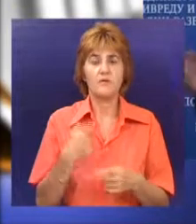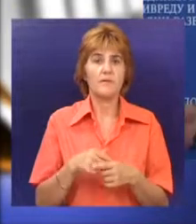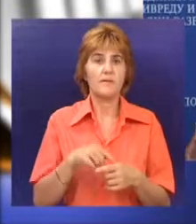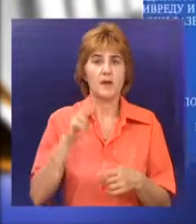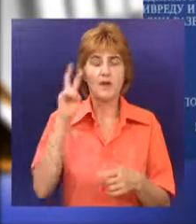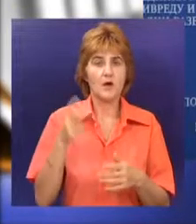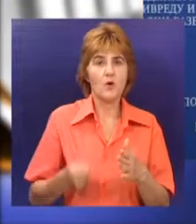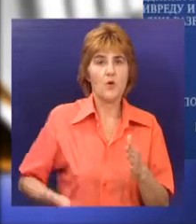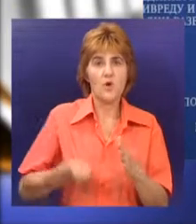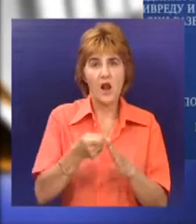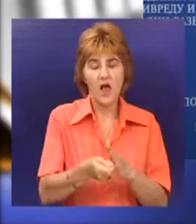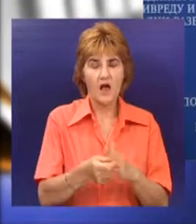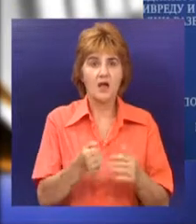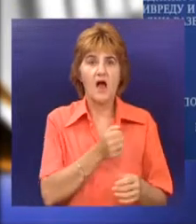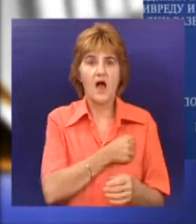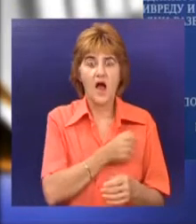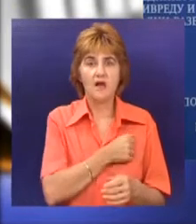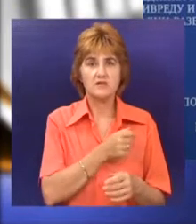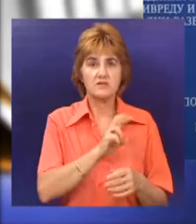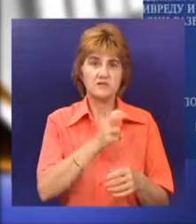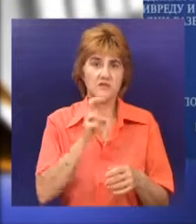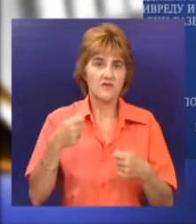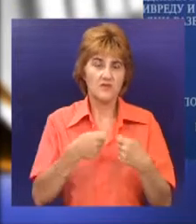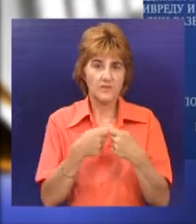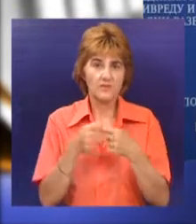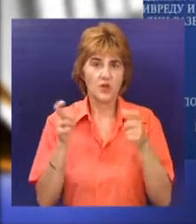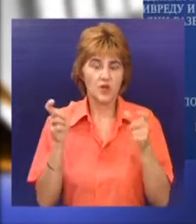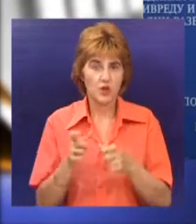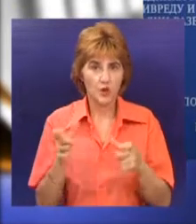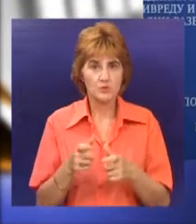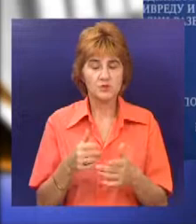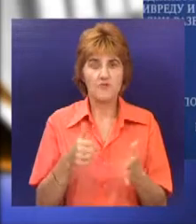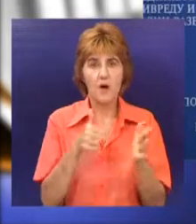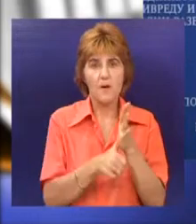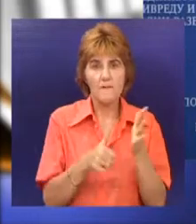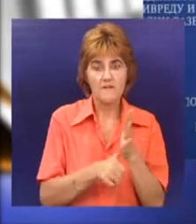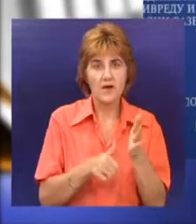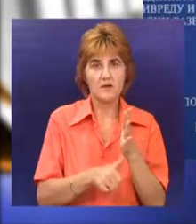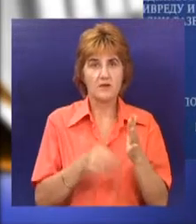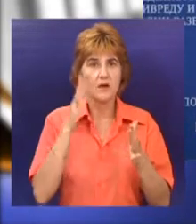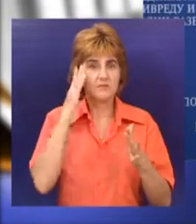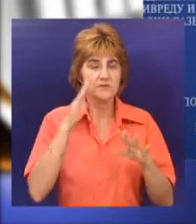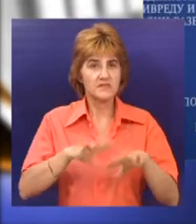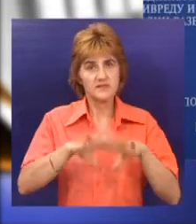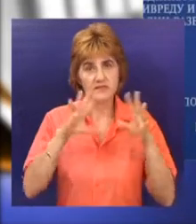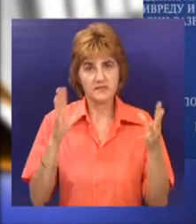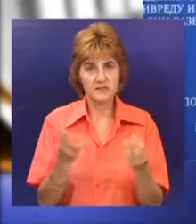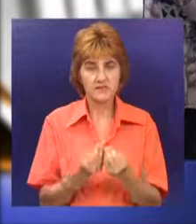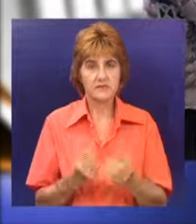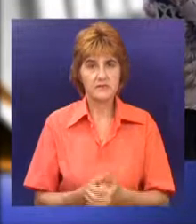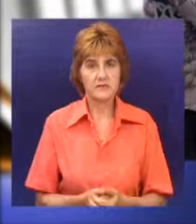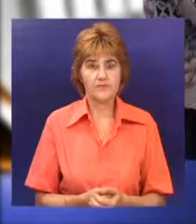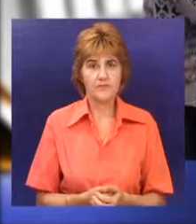preko fonda za kapitalno ulaganje, garancijskog fonda. Osnovali smo razvojnu banku gde je opet preduslov za dobijanje sredstava, otvaranje novih radnih